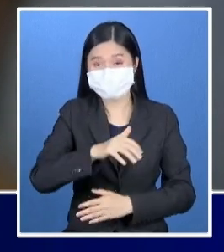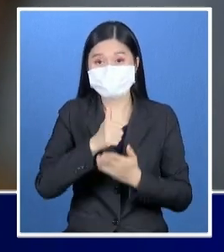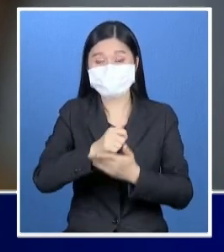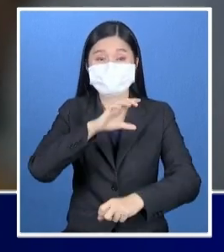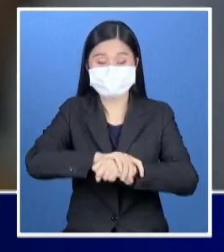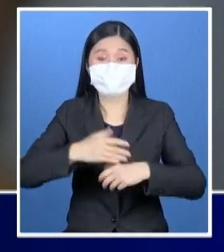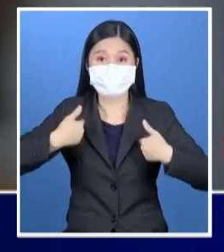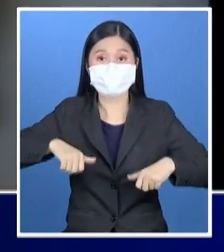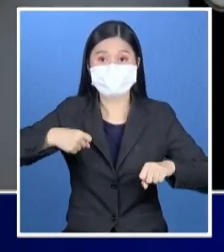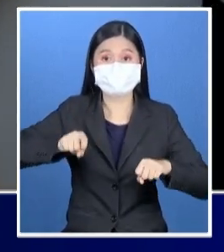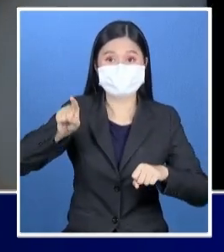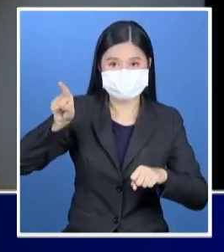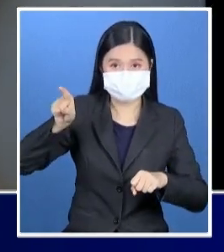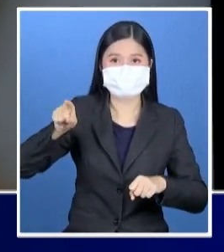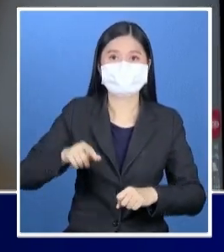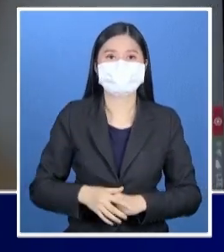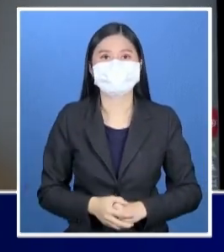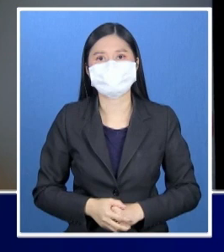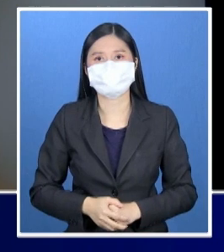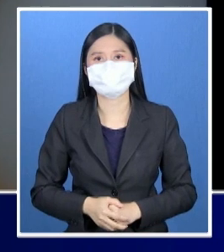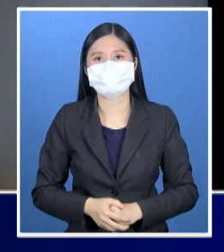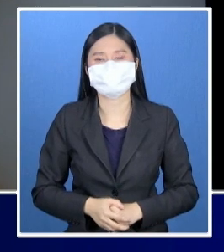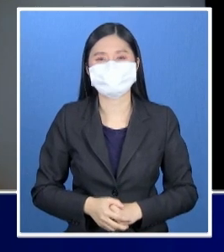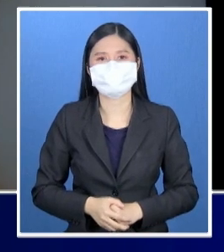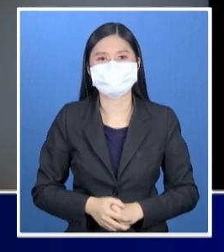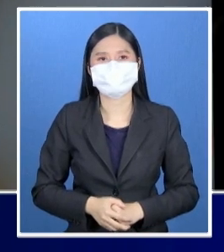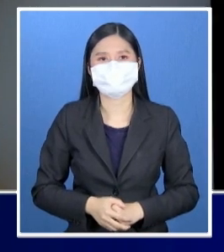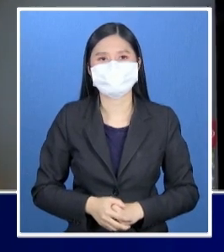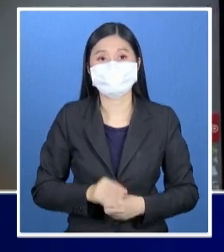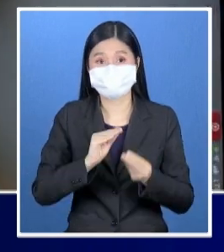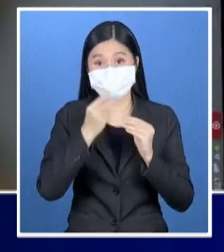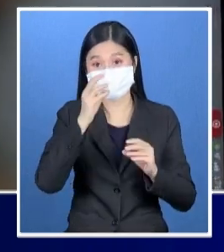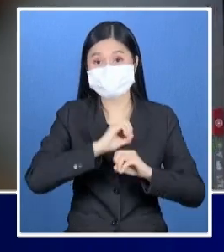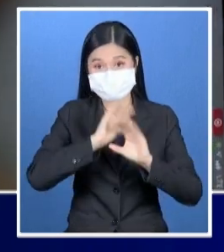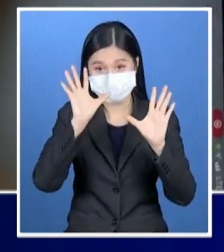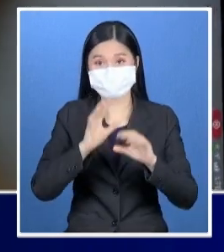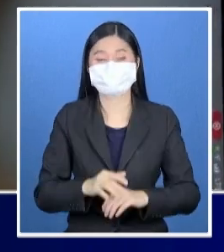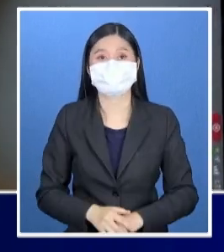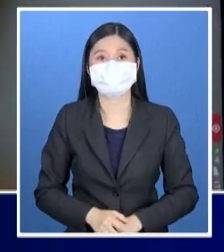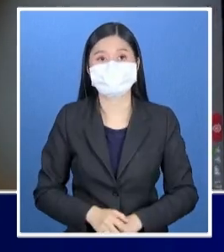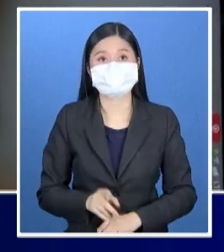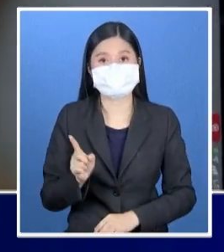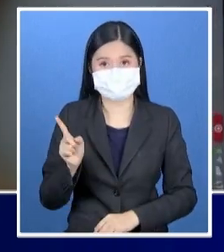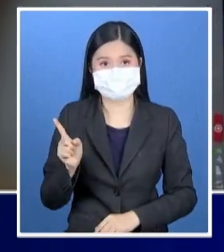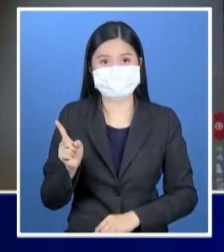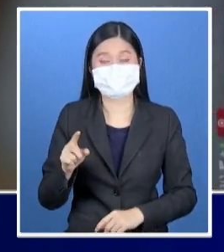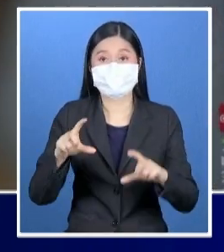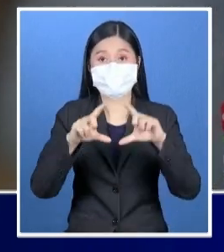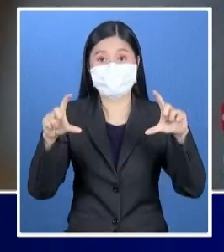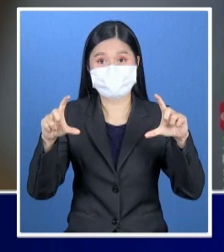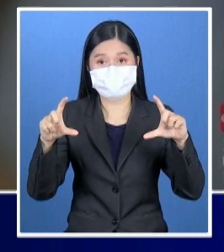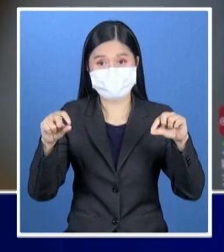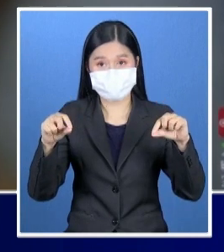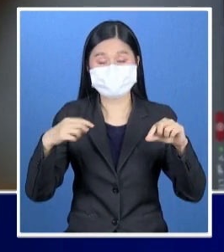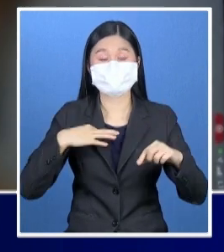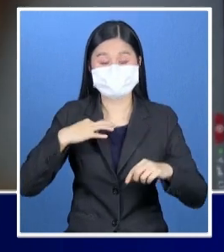ยจับวินคนนี้หน่อยแหมรู้สึกมันเบอร์ยังชัดอยู่นะฮ ะ เบอร์ชัดอยู่นะนี่